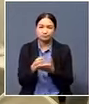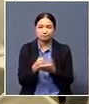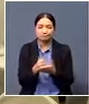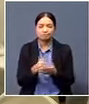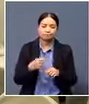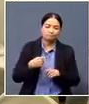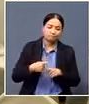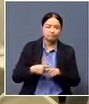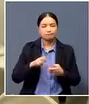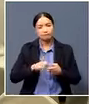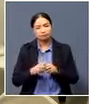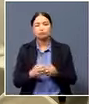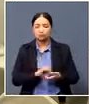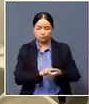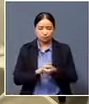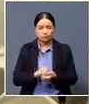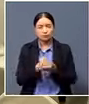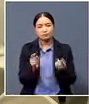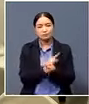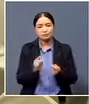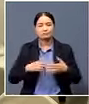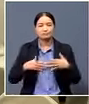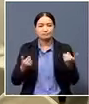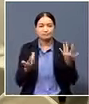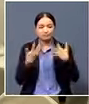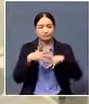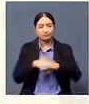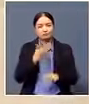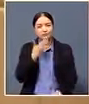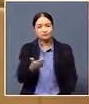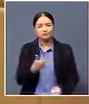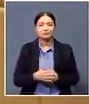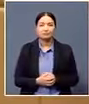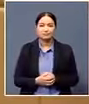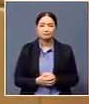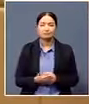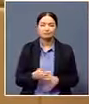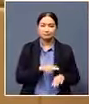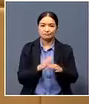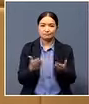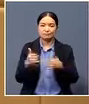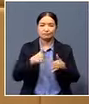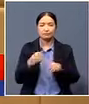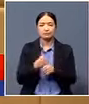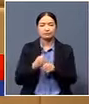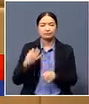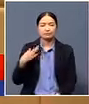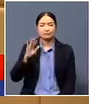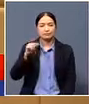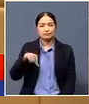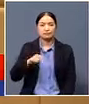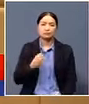ผู้ตกทุกข์ได้ยากในสังคมร่วมกันให้สังคมนี้มีความสุขและอยู่อย่างยั่งยืนครับ ชักชวนทุกท่านนะคะเข้ามาทำงานตรงจิตอาสาตร